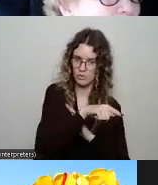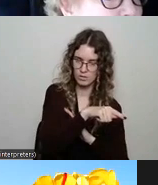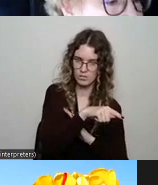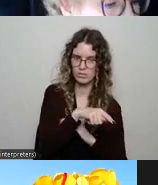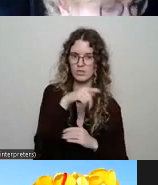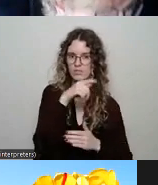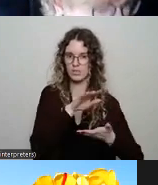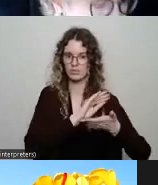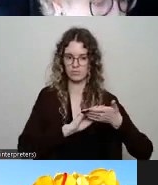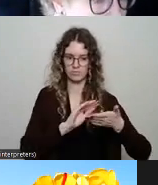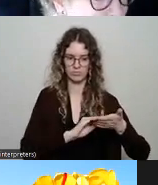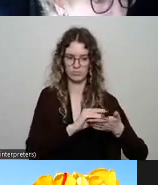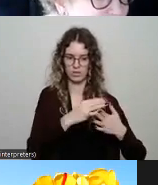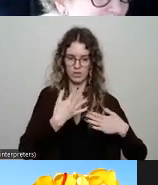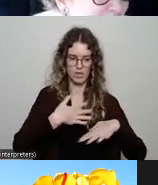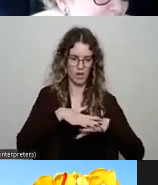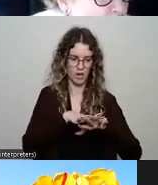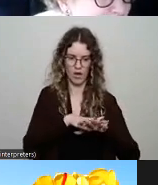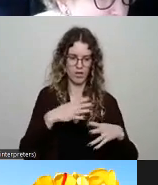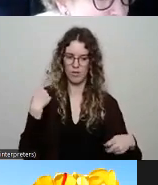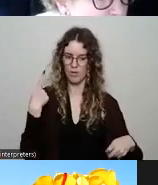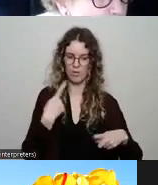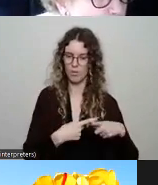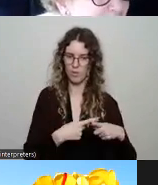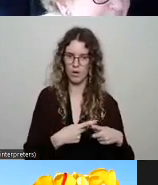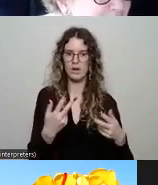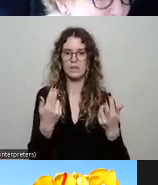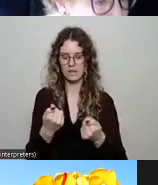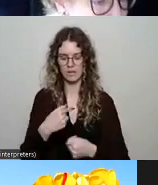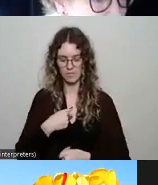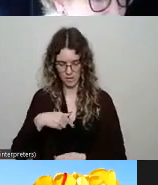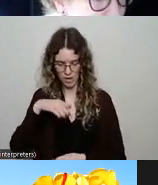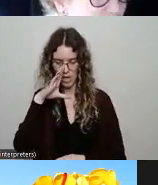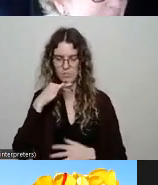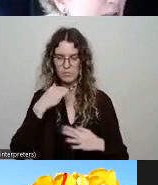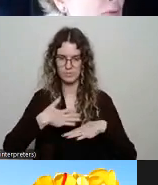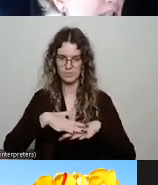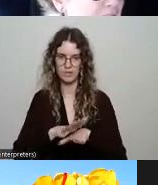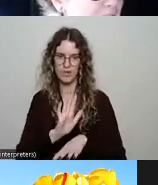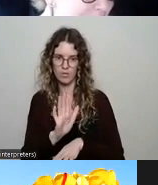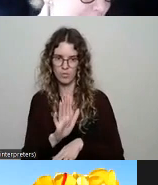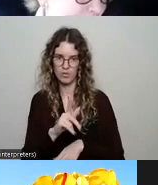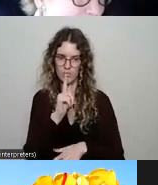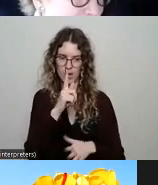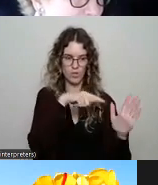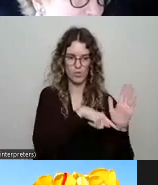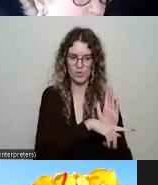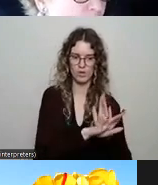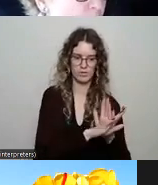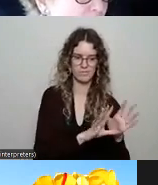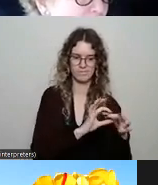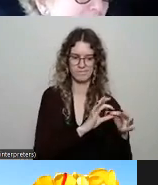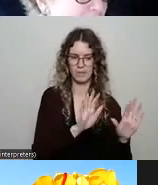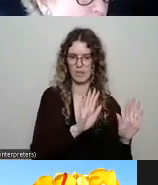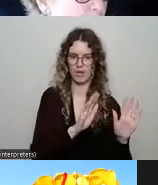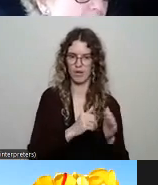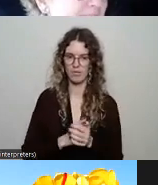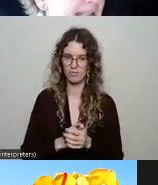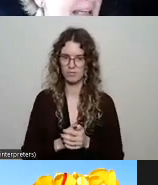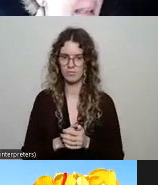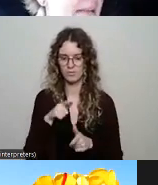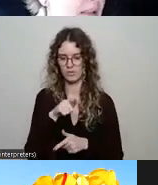integracija yra negalima. Taip, mes integruosim, bet jau procese, bet ne turinyje. Ugdymo